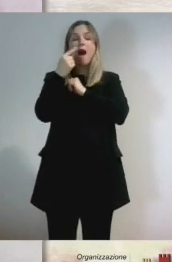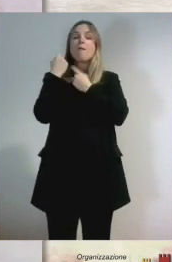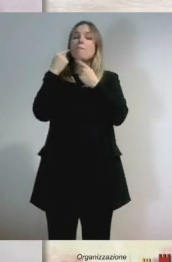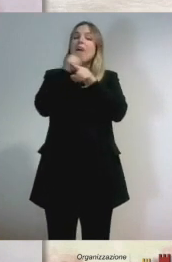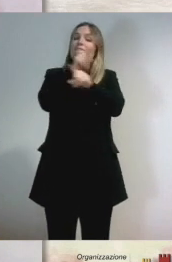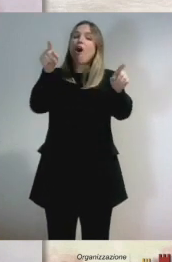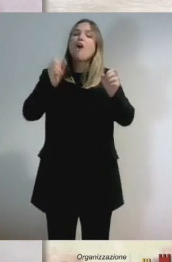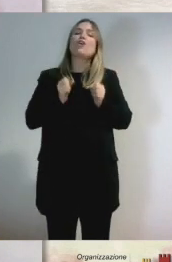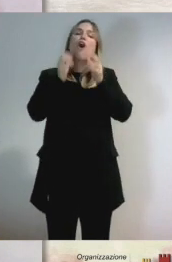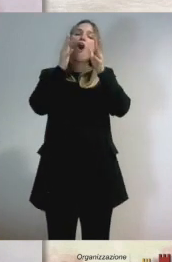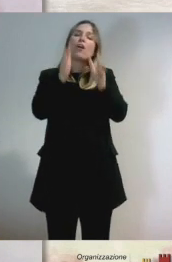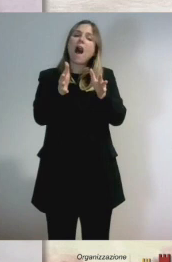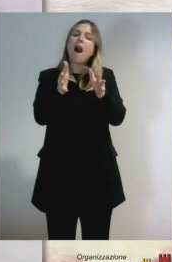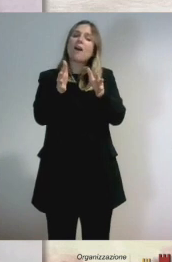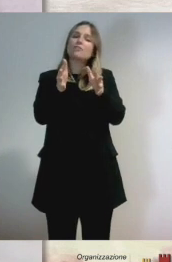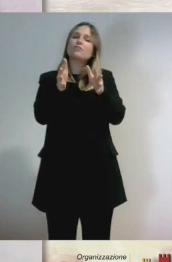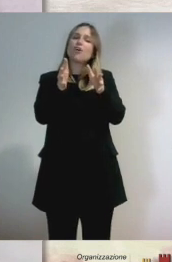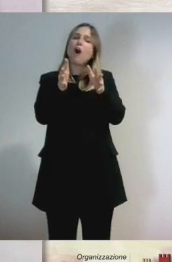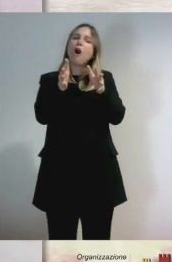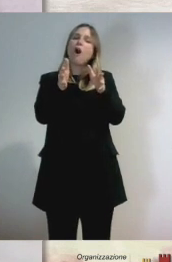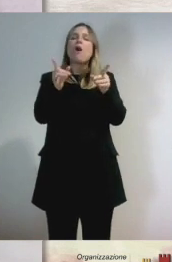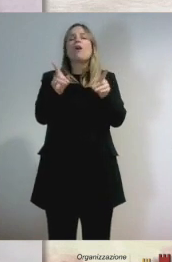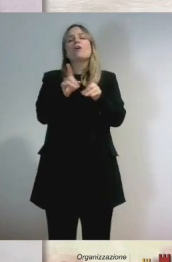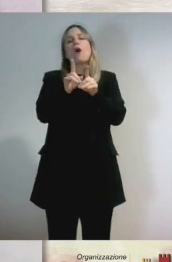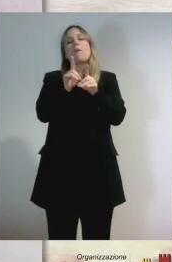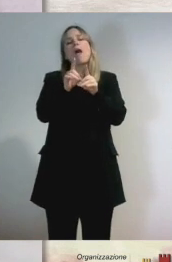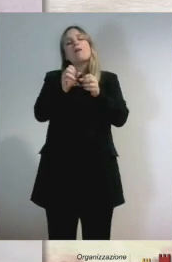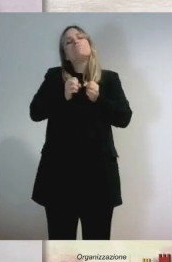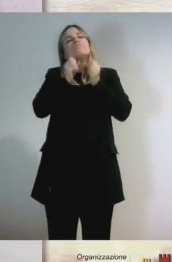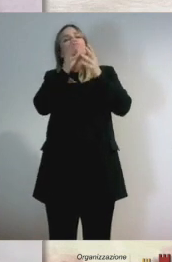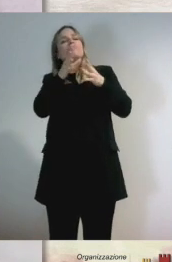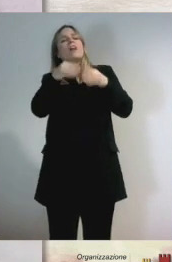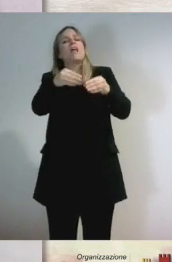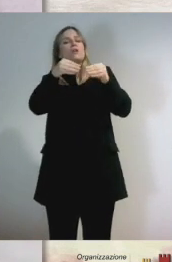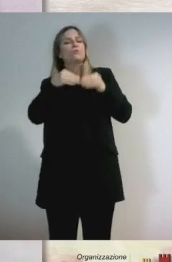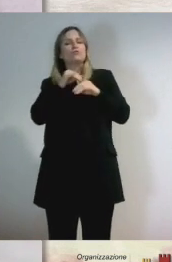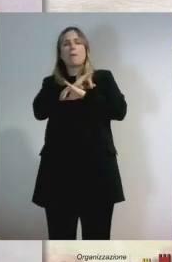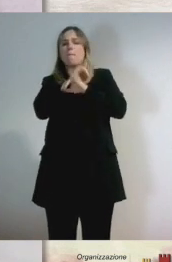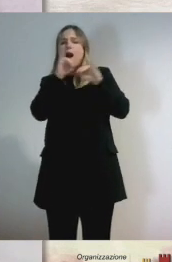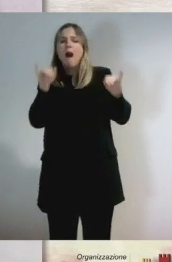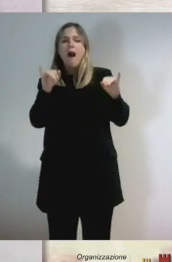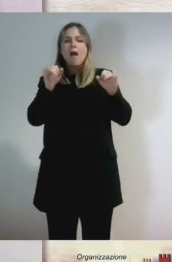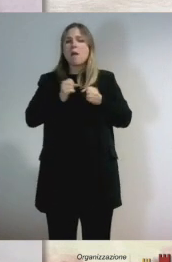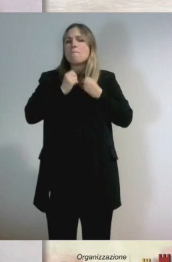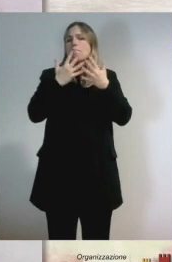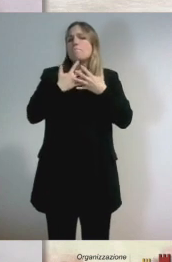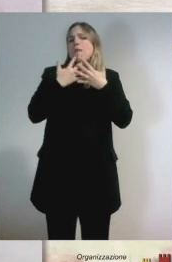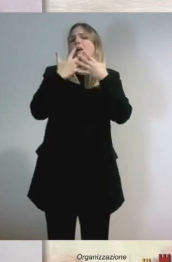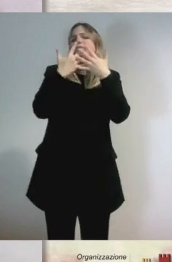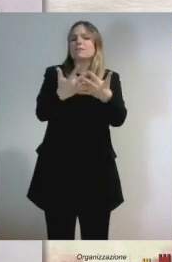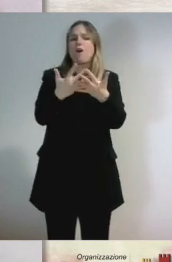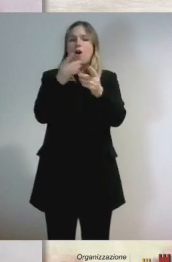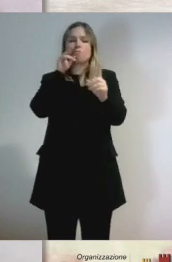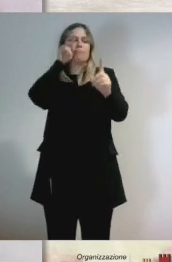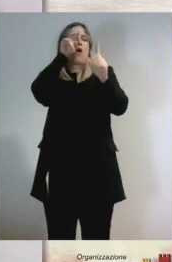incoscienza alla spregiudicatezza e anche alla passione che ci mettete in questa missione che avete intrapreso